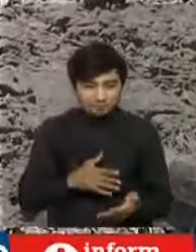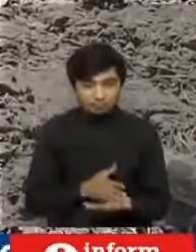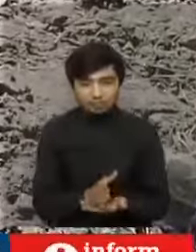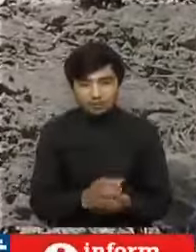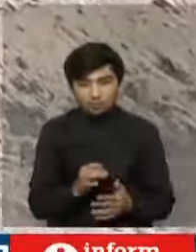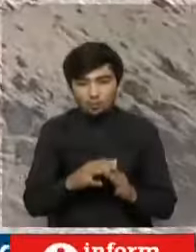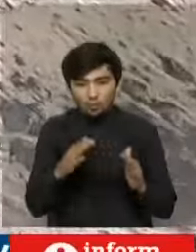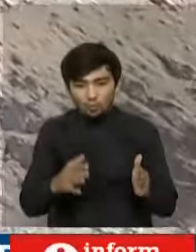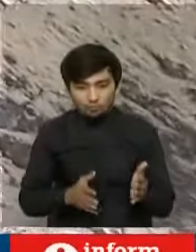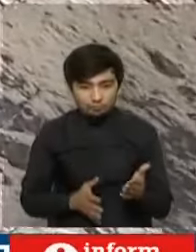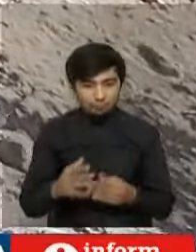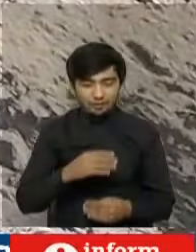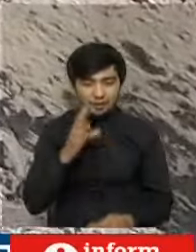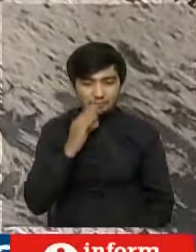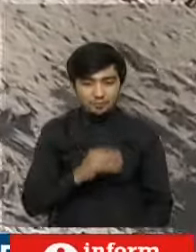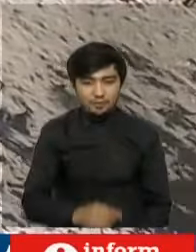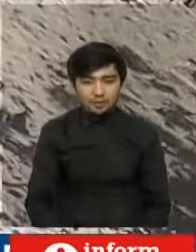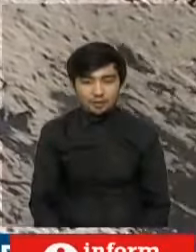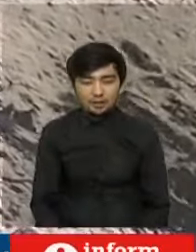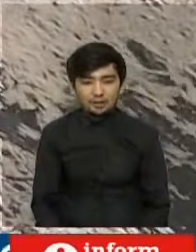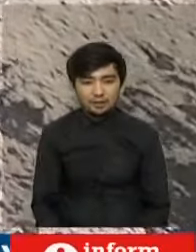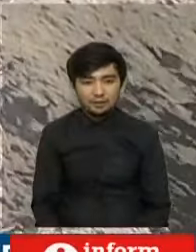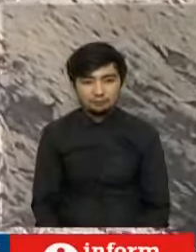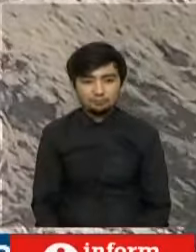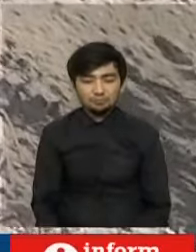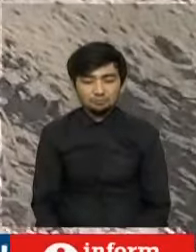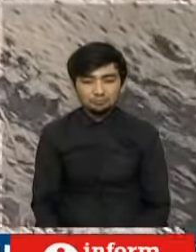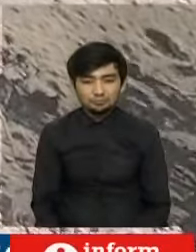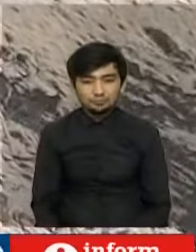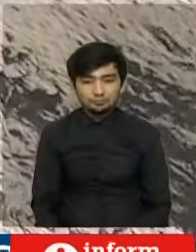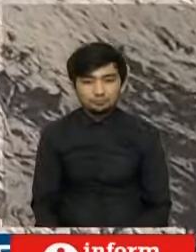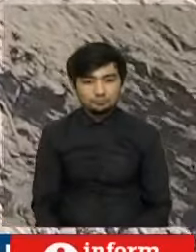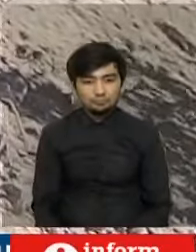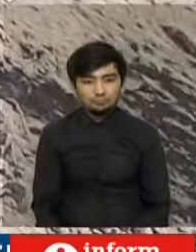Нина Шапожа, Небека Кимжан, Информбюро, Костанайская область.